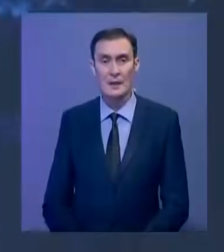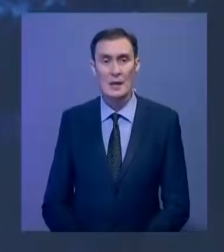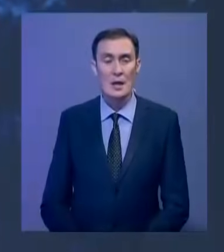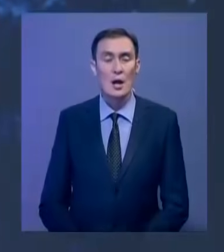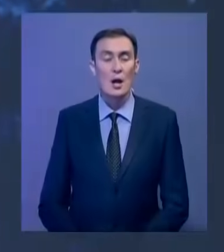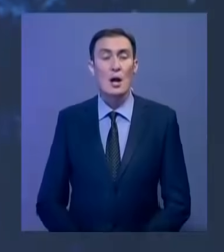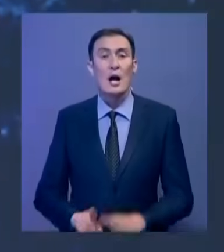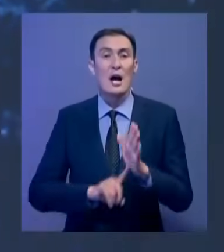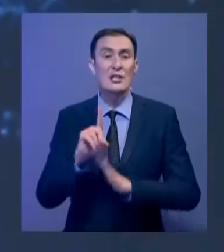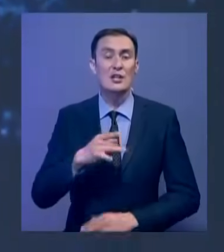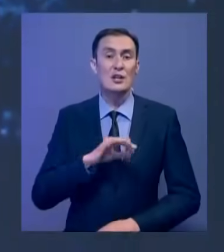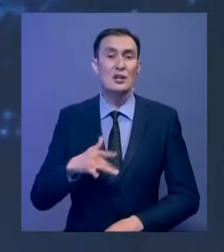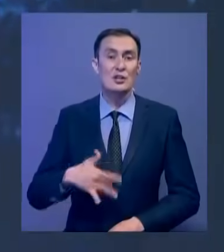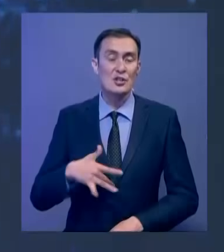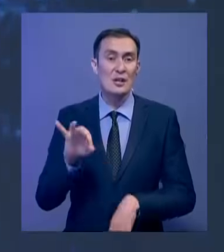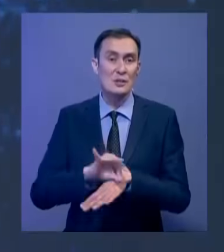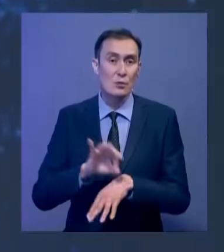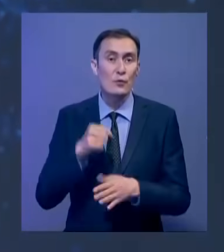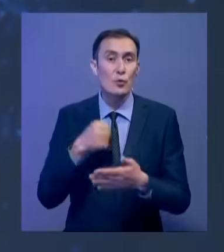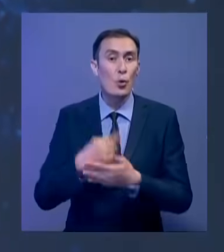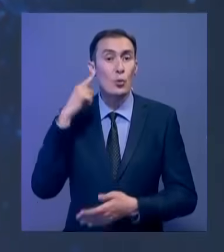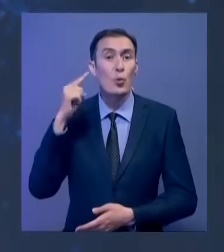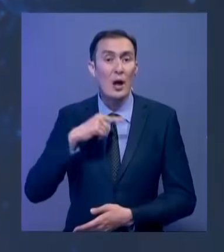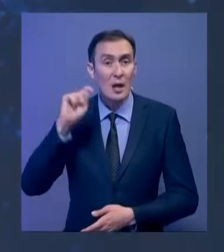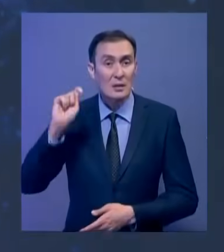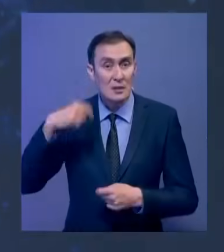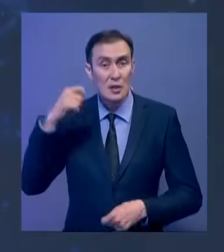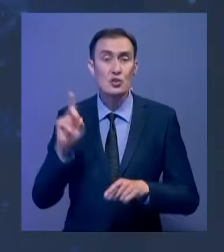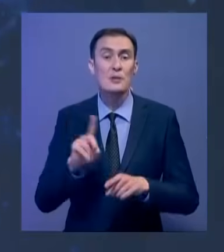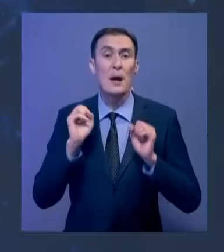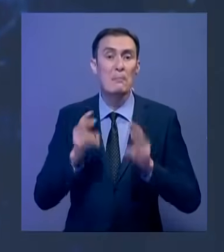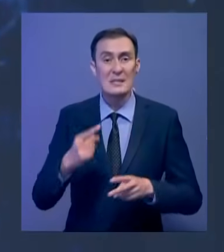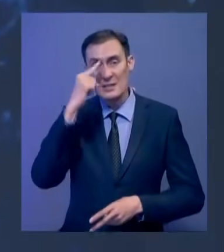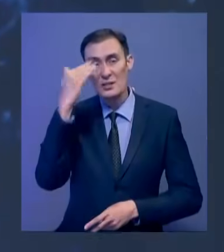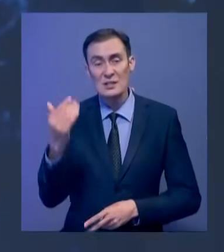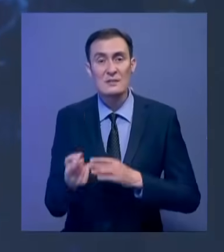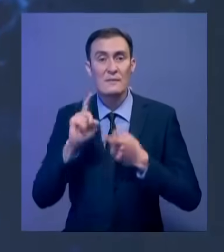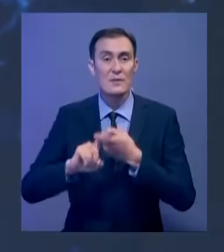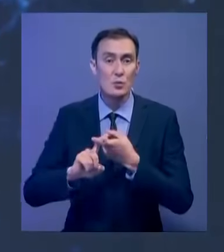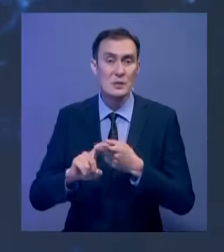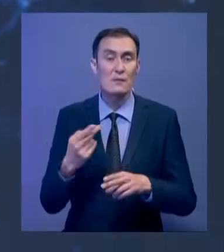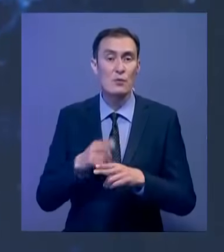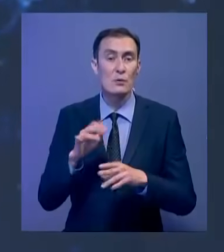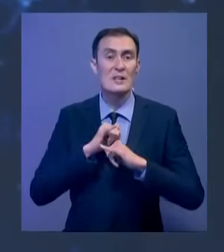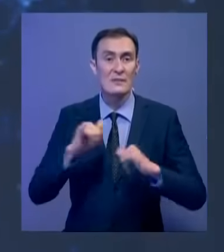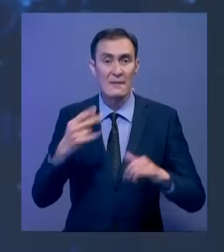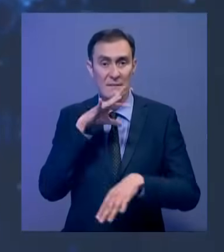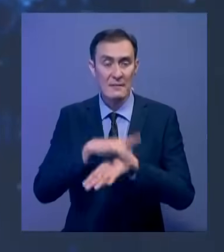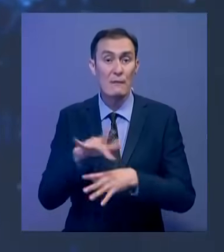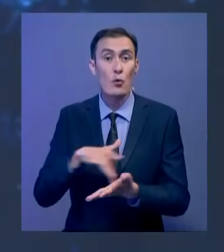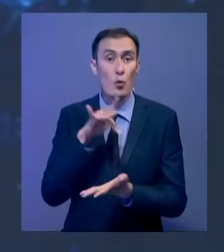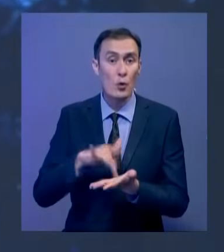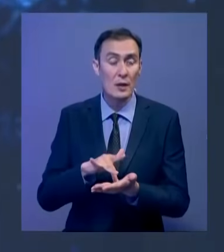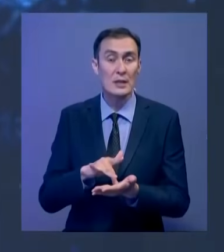От кишечных расстройств до глухоты. Главный санитарный врач Алматы рассказал, чем опасен индийский штамм коронавируса. Его циркуляцию выявили в